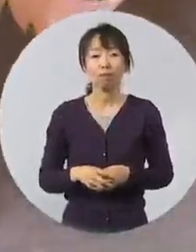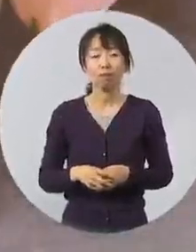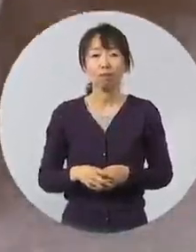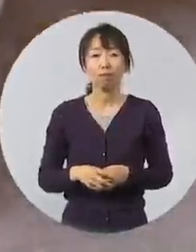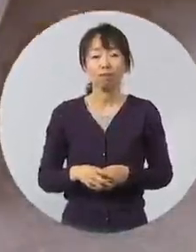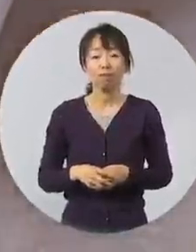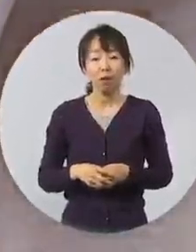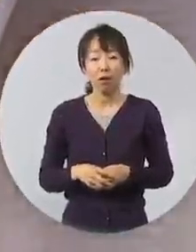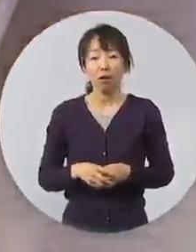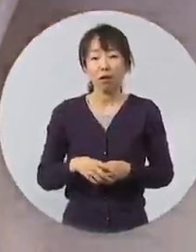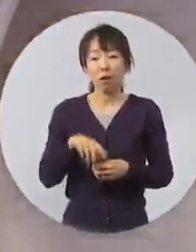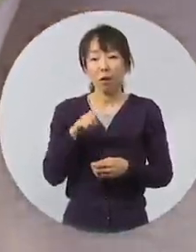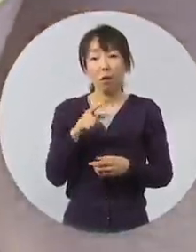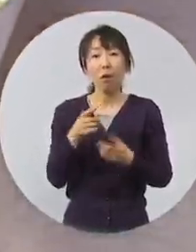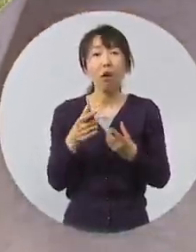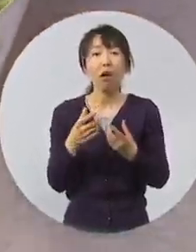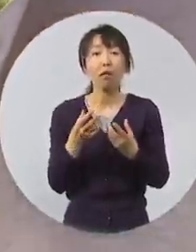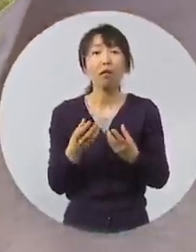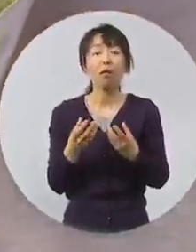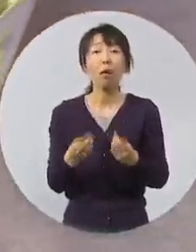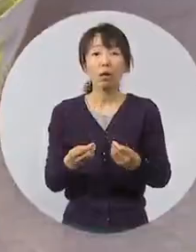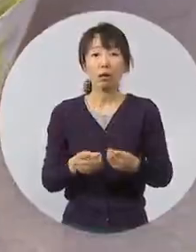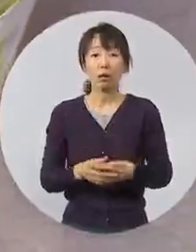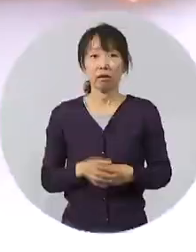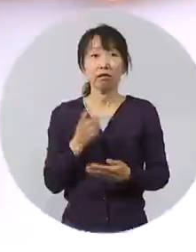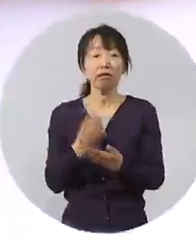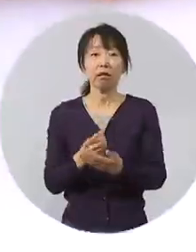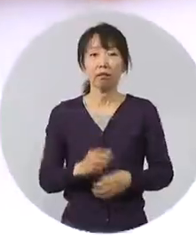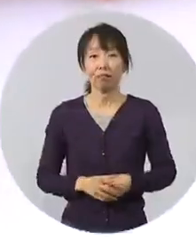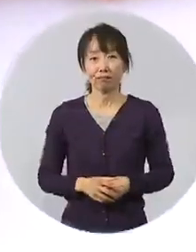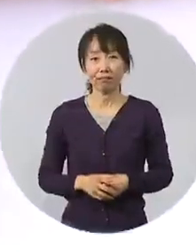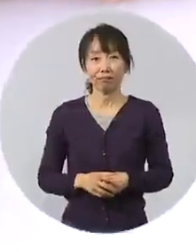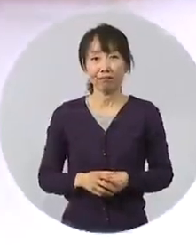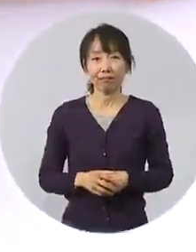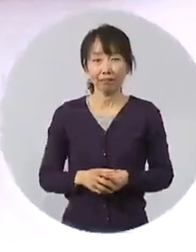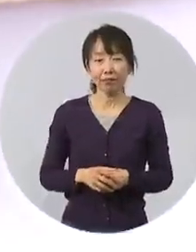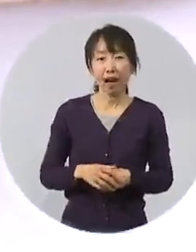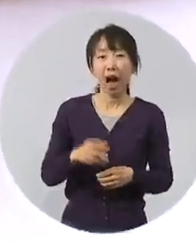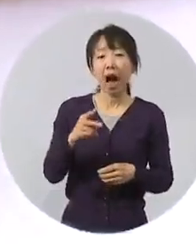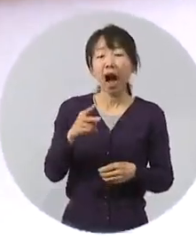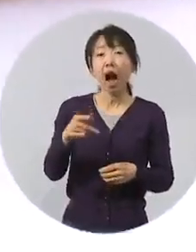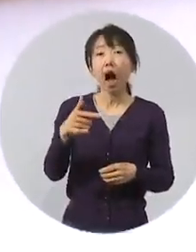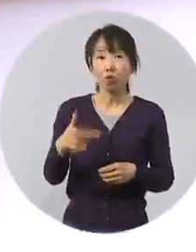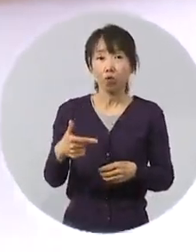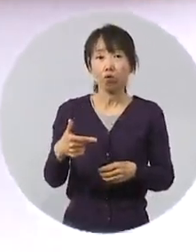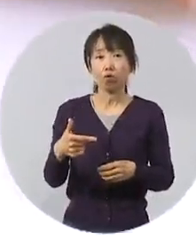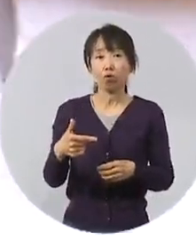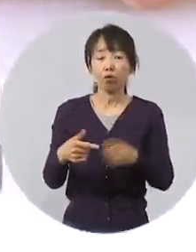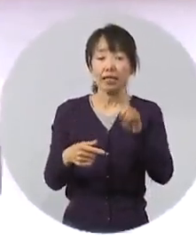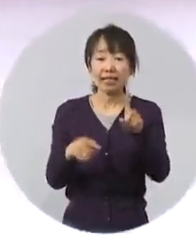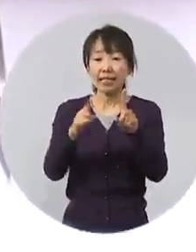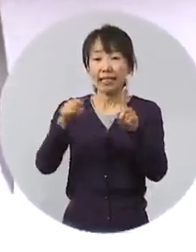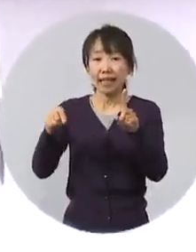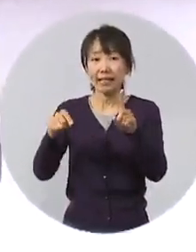い、あ、もうこれだけでいいんですか。 はい、これだけです。ハムは1センチ角に切ります。